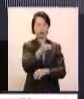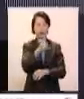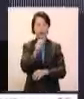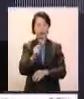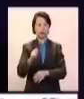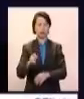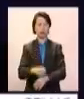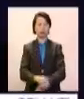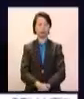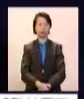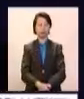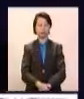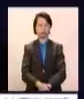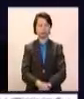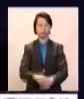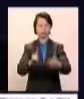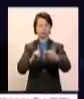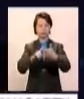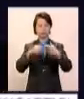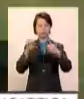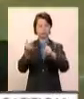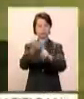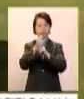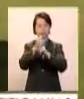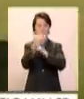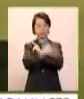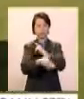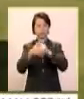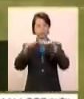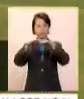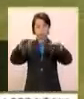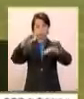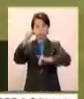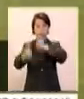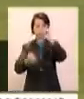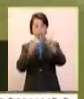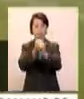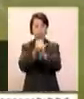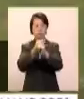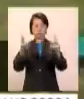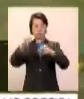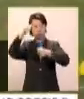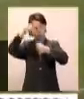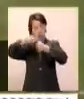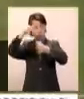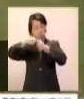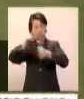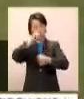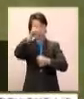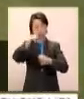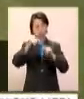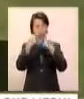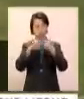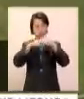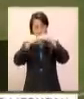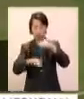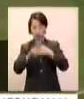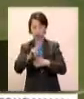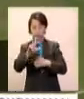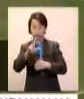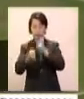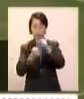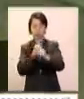Safawi Rashid. Berikutnya, pencapaian bola sepak negara di pentas antarabangsa. Paling diingati tentunya, skuad bawah 23